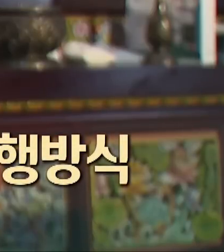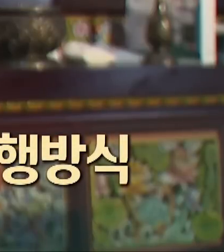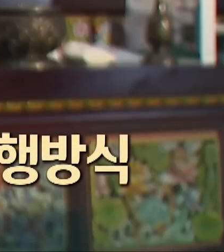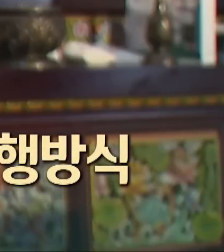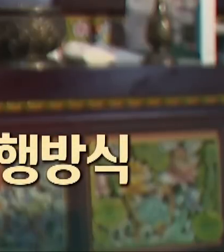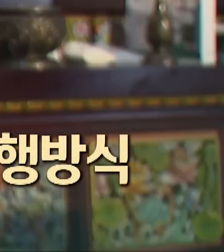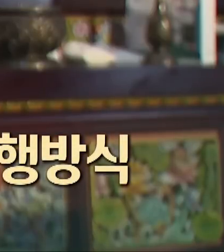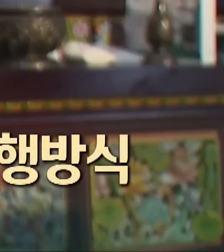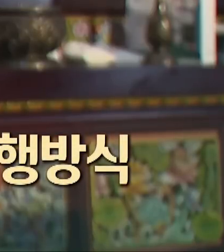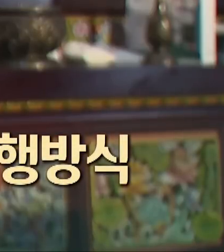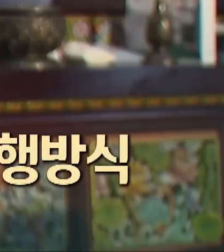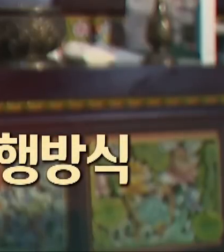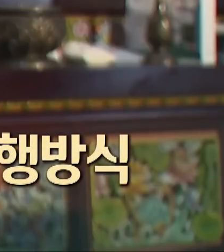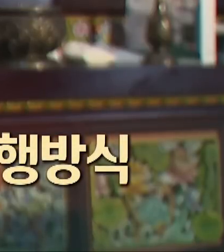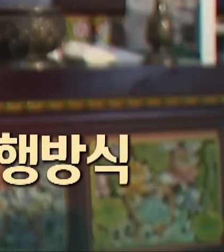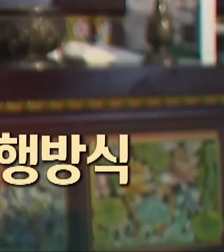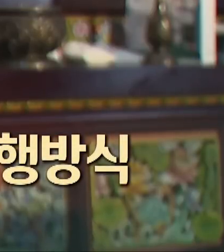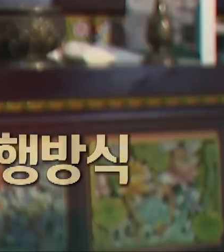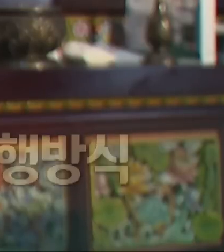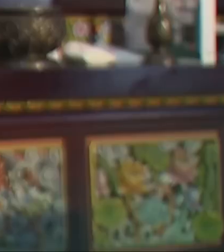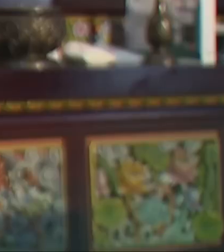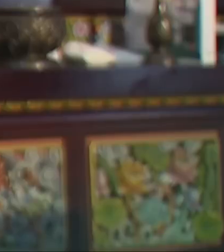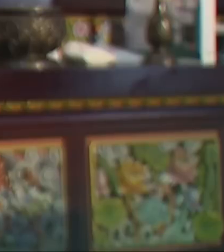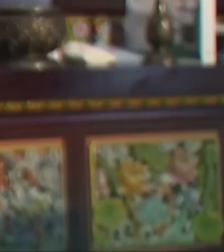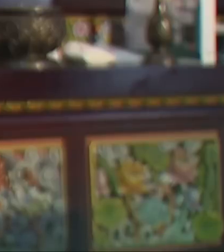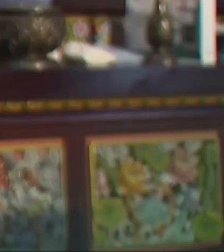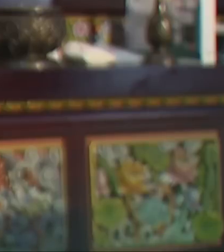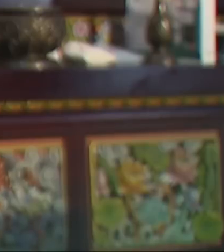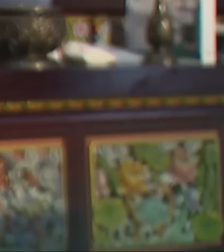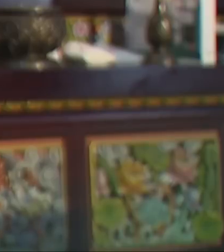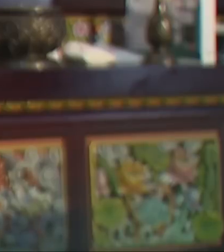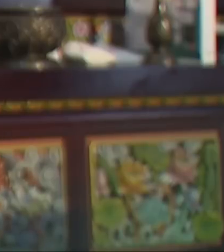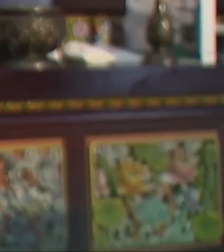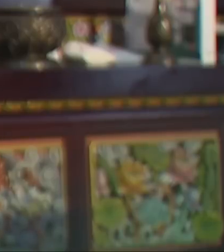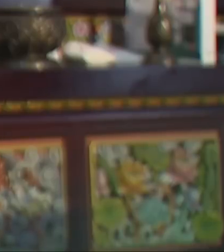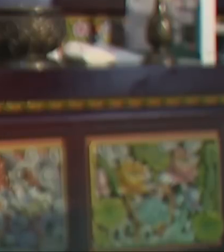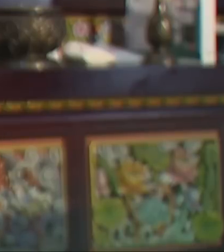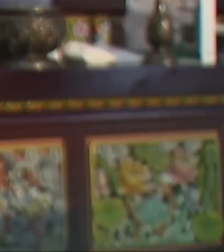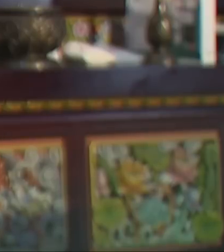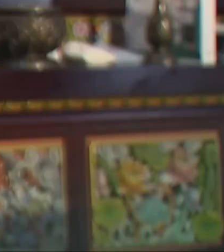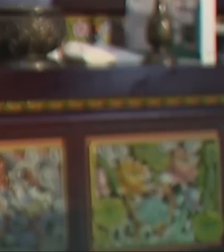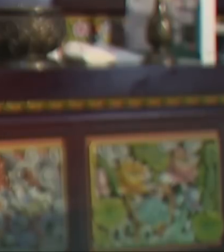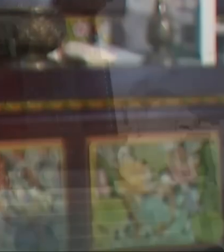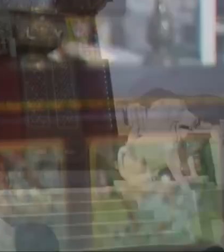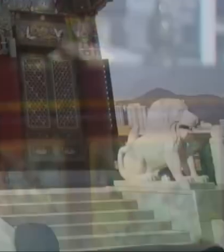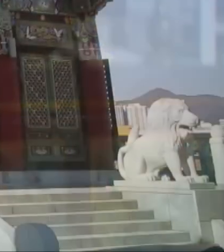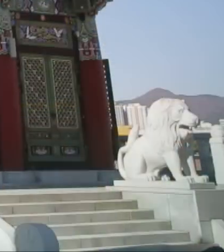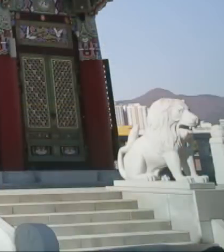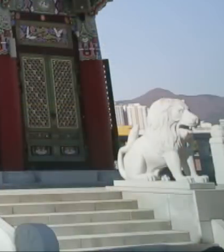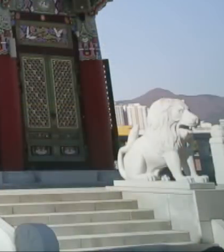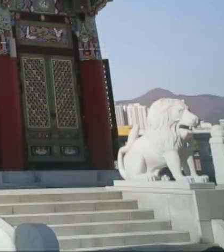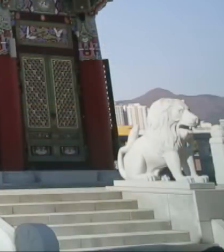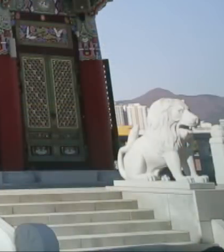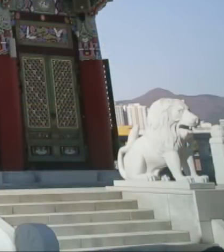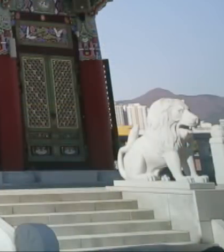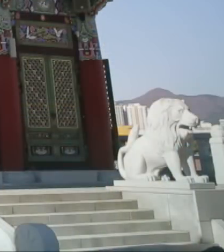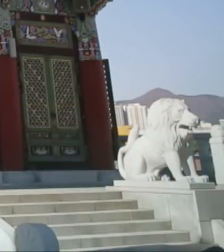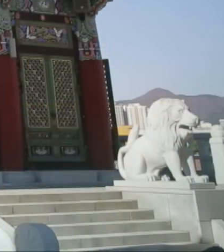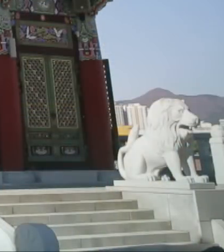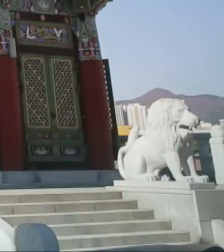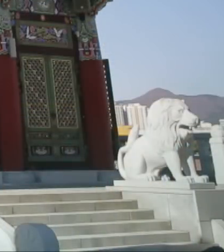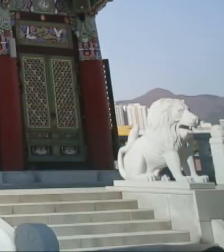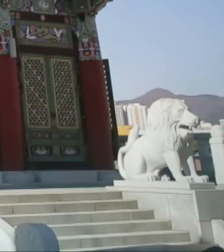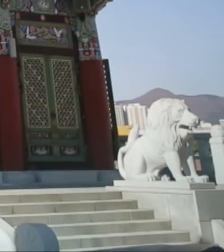그 핵심이 있다고 할 수 있습니다 첫째 몸을 바로 하니까 시너비 청정해지고 입으로